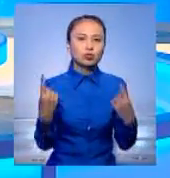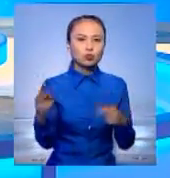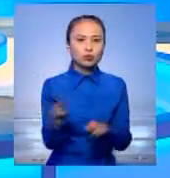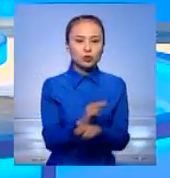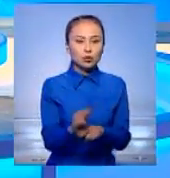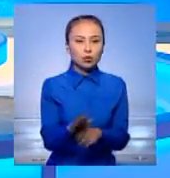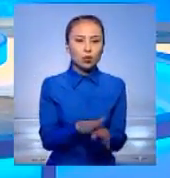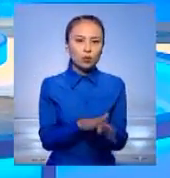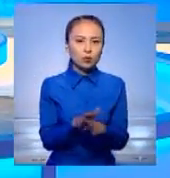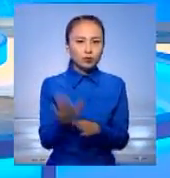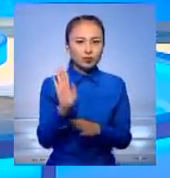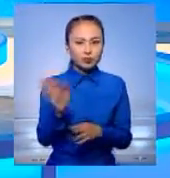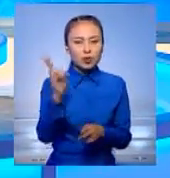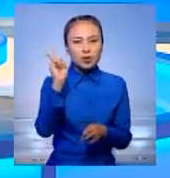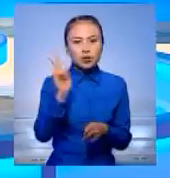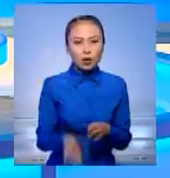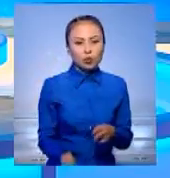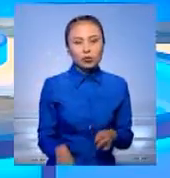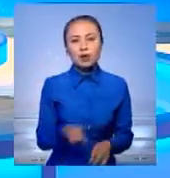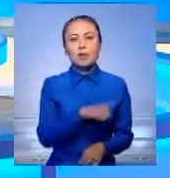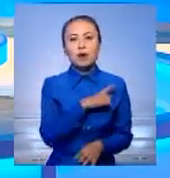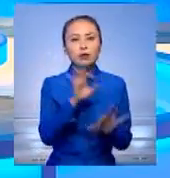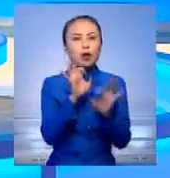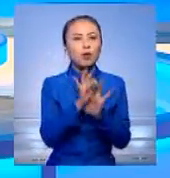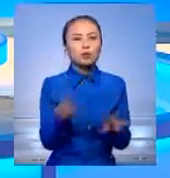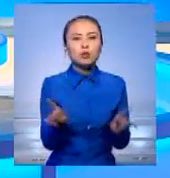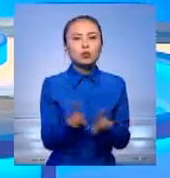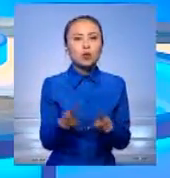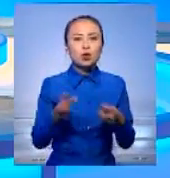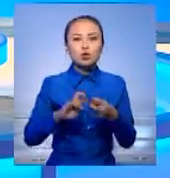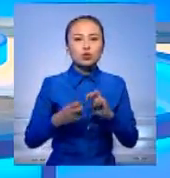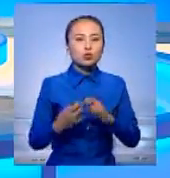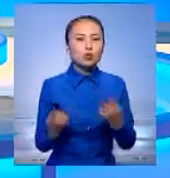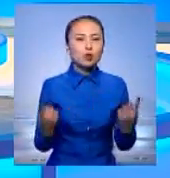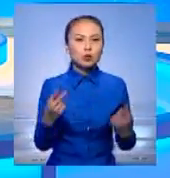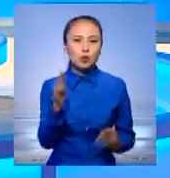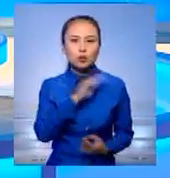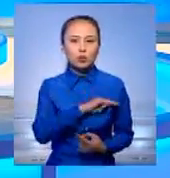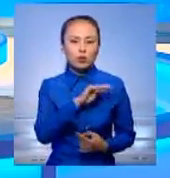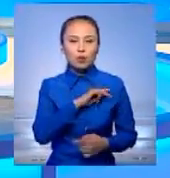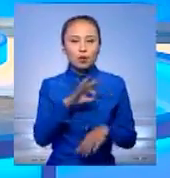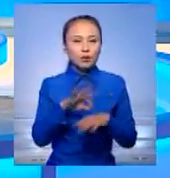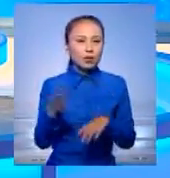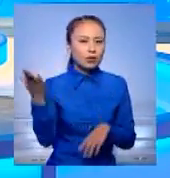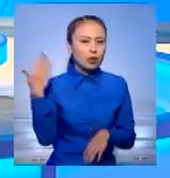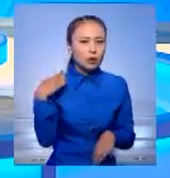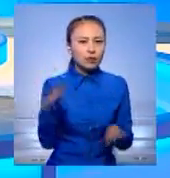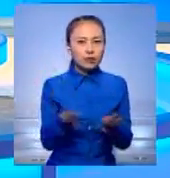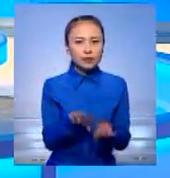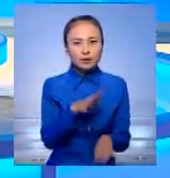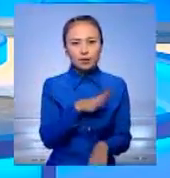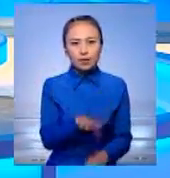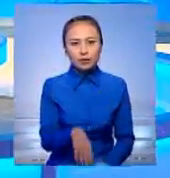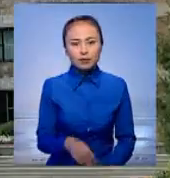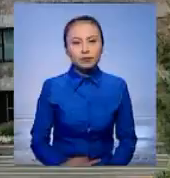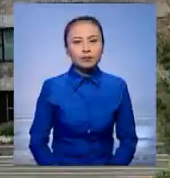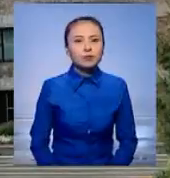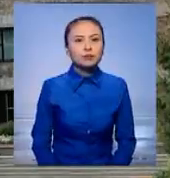күрделі жөндеу жұмыстары толық аяқталады. Мамандардың айтуынша, мұндай ауқымды жөндеу жұмыстары бұрын-соңды жүргізілмеген.